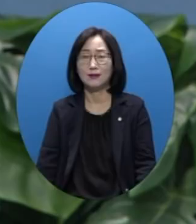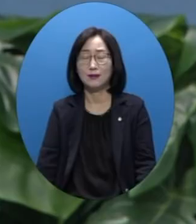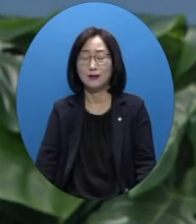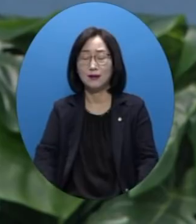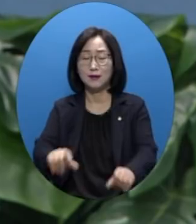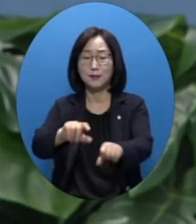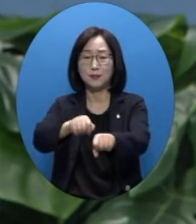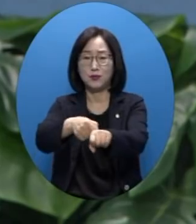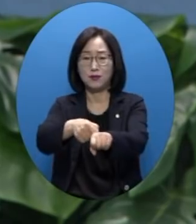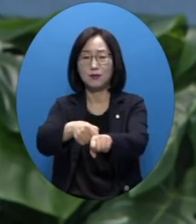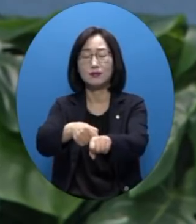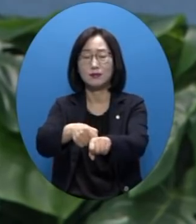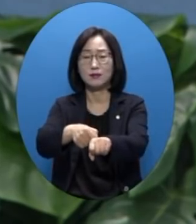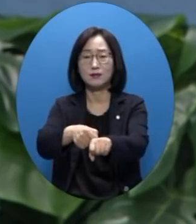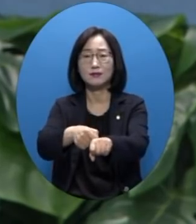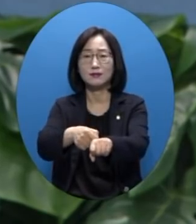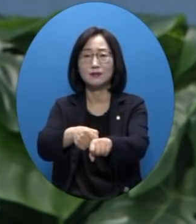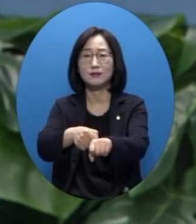형벌을 받아